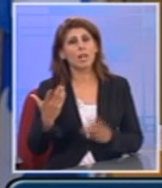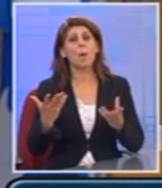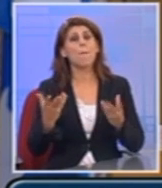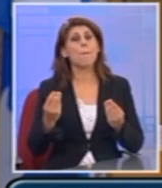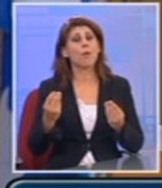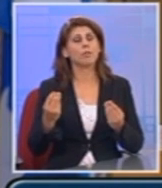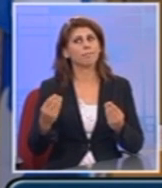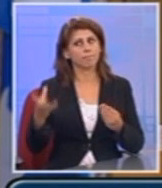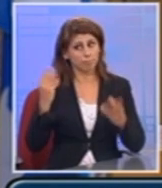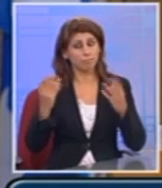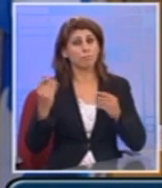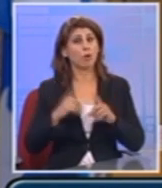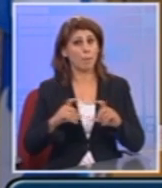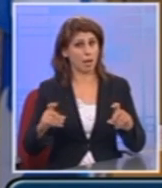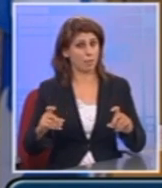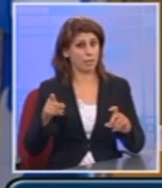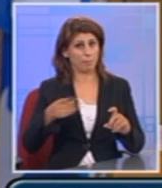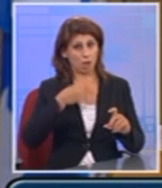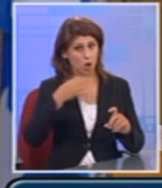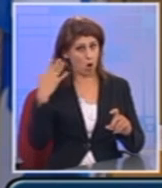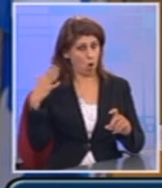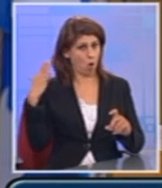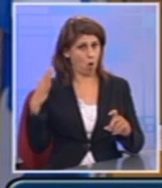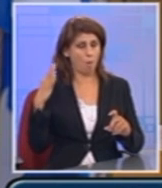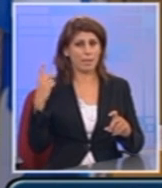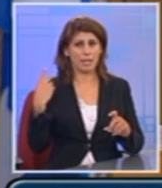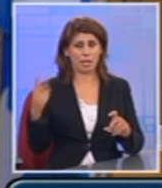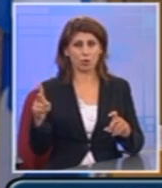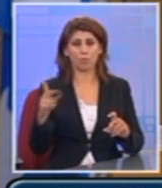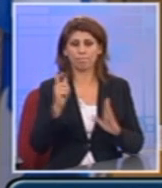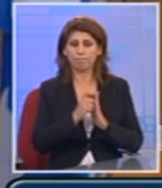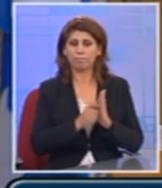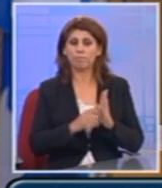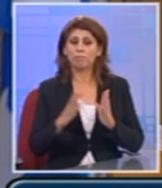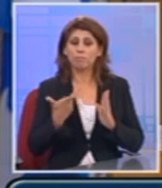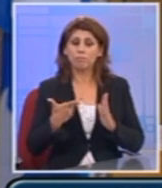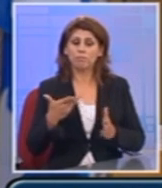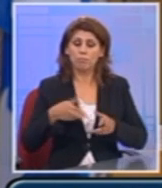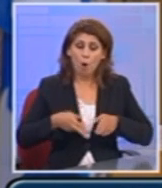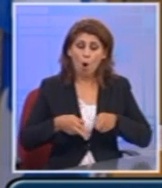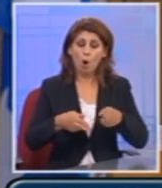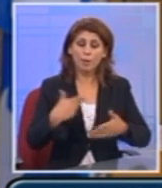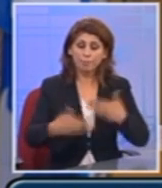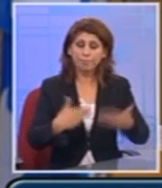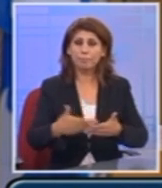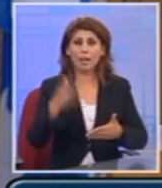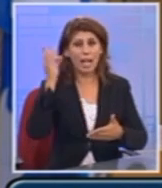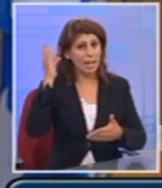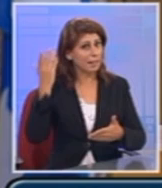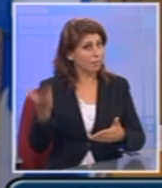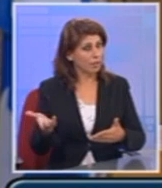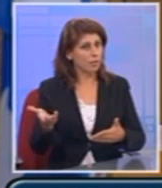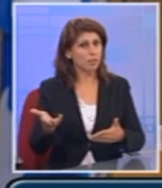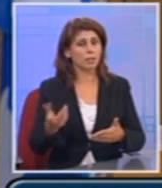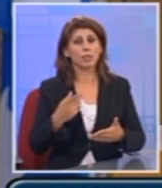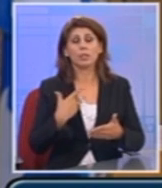διαφωτιστική αυτή η καταγραφή του πώς πορεύθηκε η αργεντινή η αποτίμηση